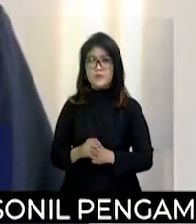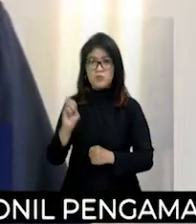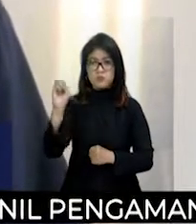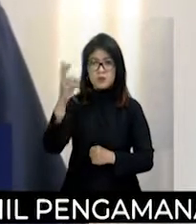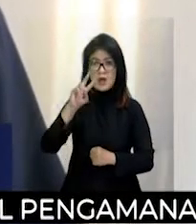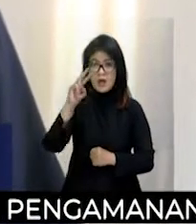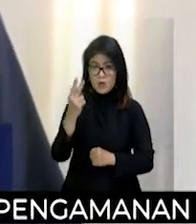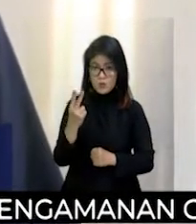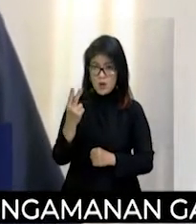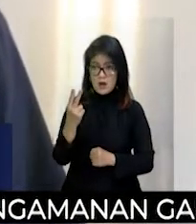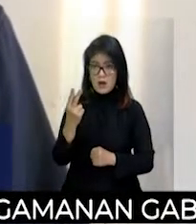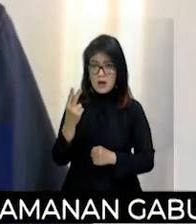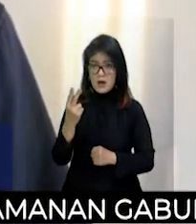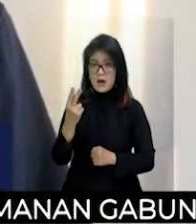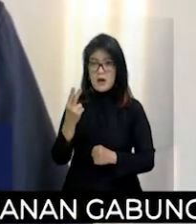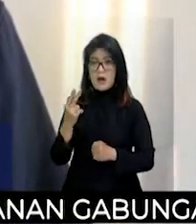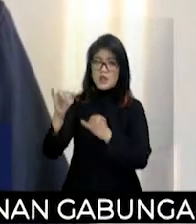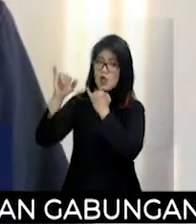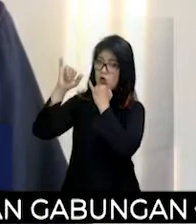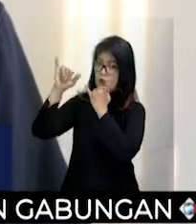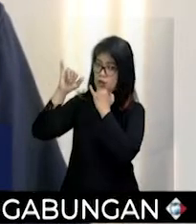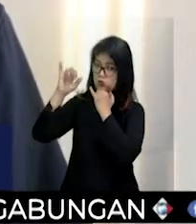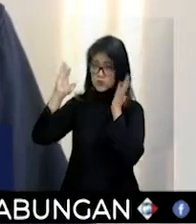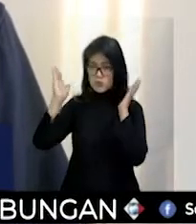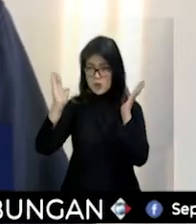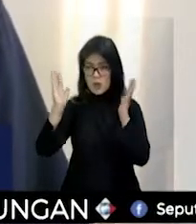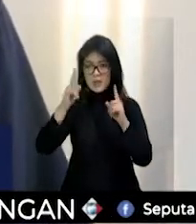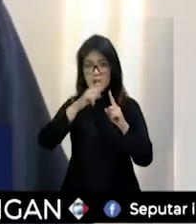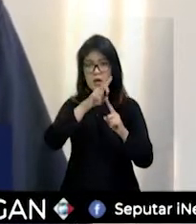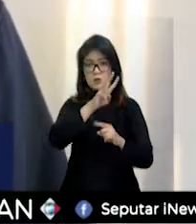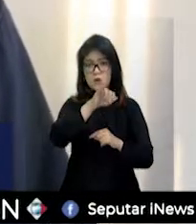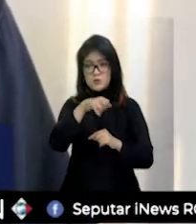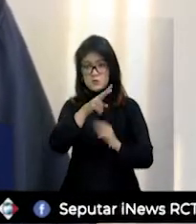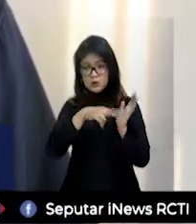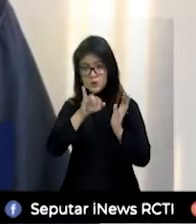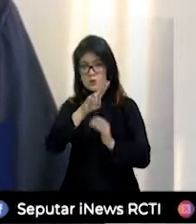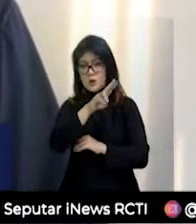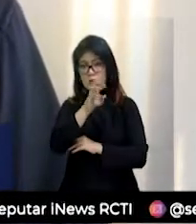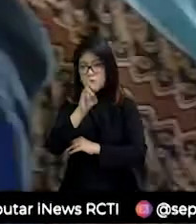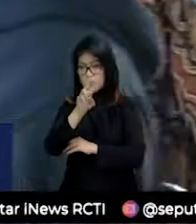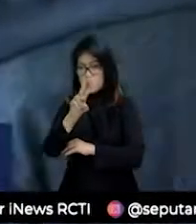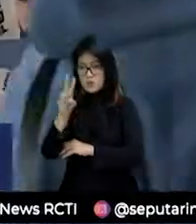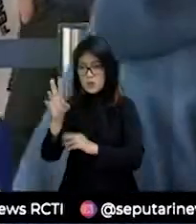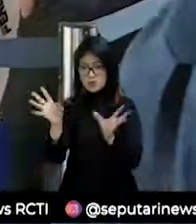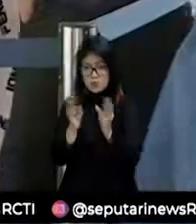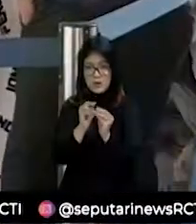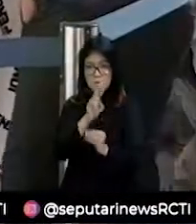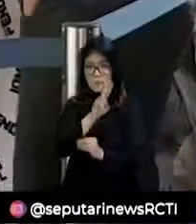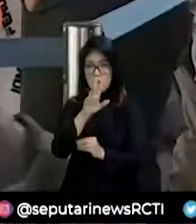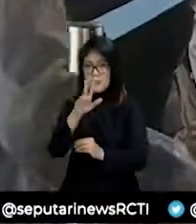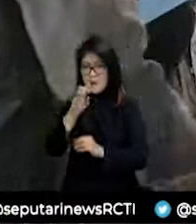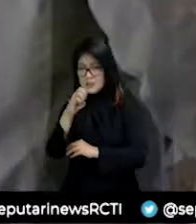baru kami prediksikan ada di tanggal 2 Januari 2022 sebanyak 28.000 penumpang.